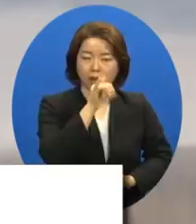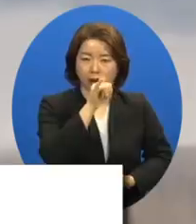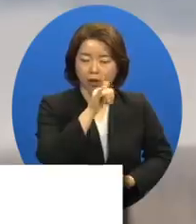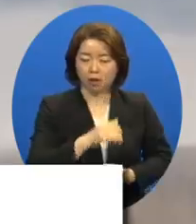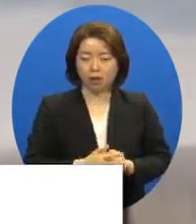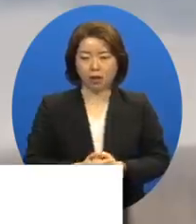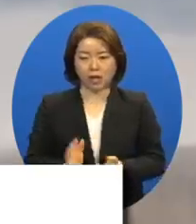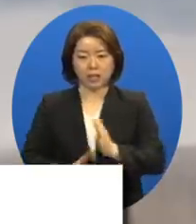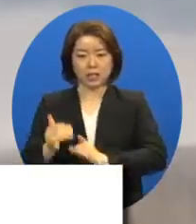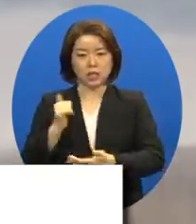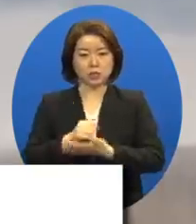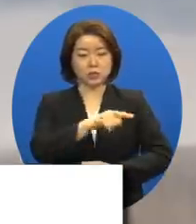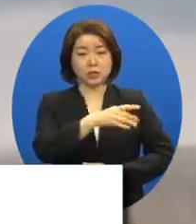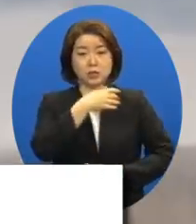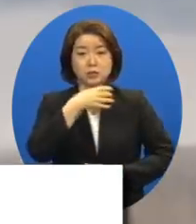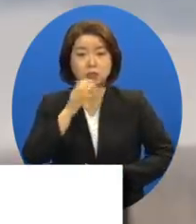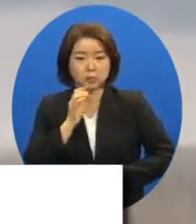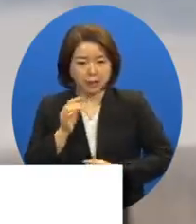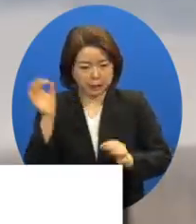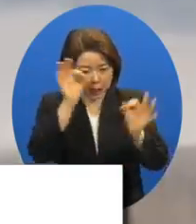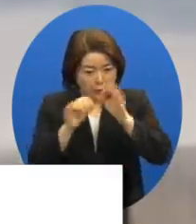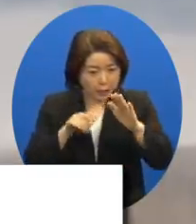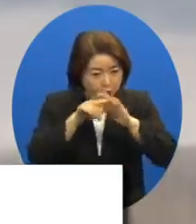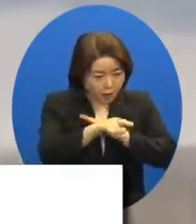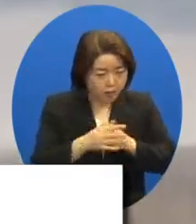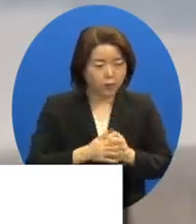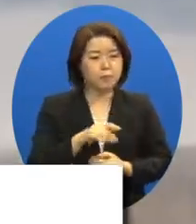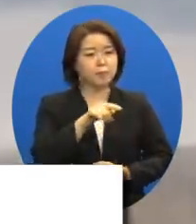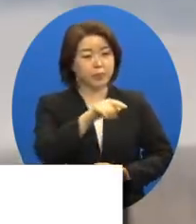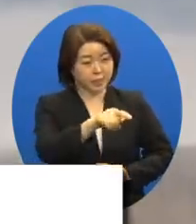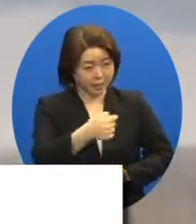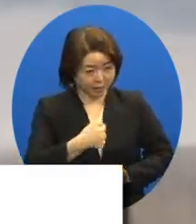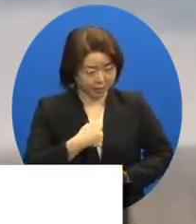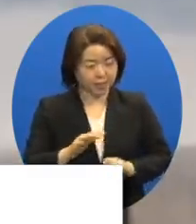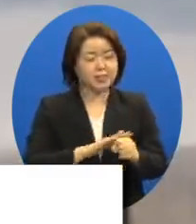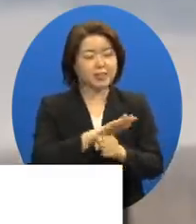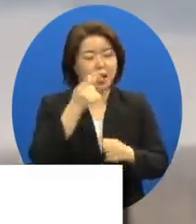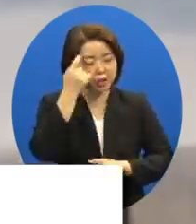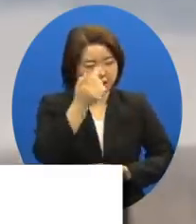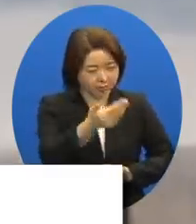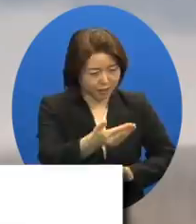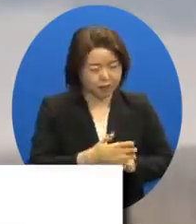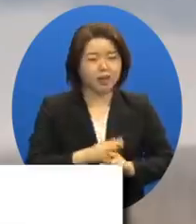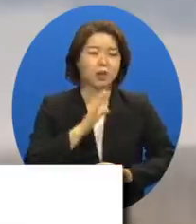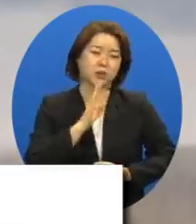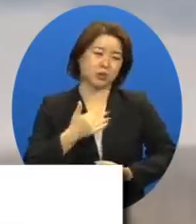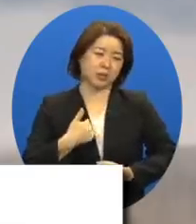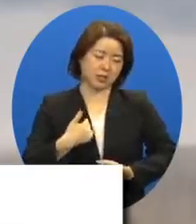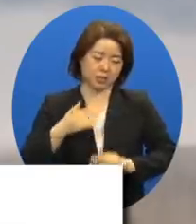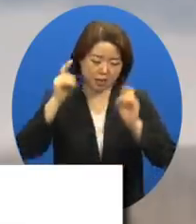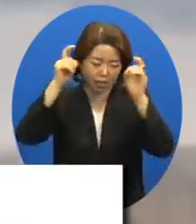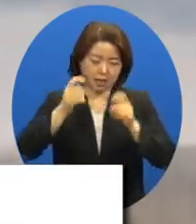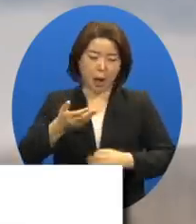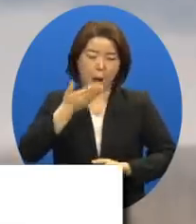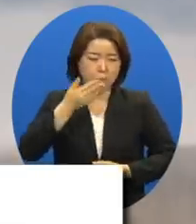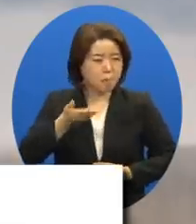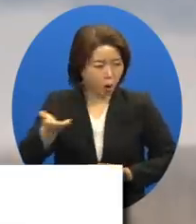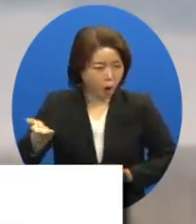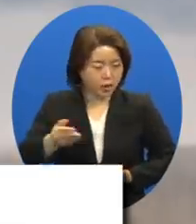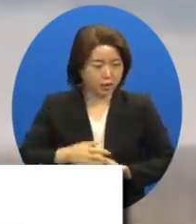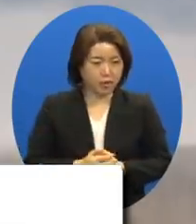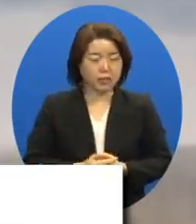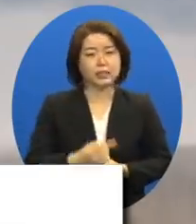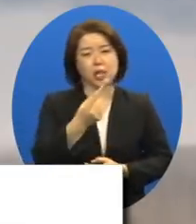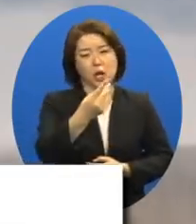배들을 찾아가셔서 내가 나를 사랑하느냐 그러면 내 양을 먹이라 3번 말씀하셨습니다